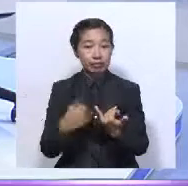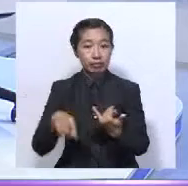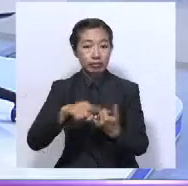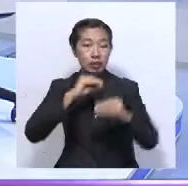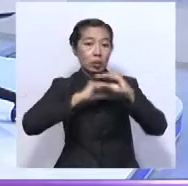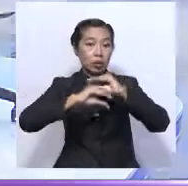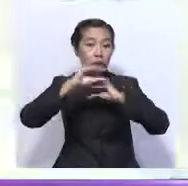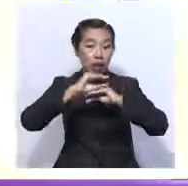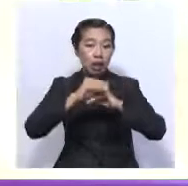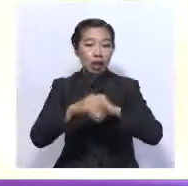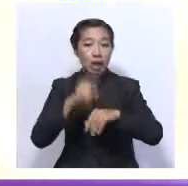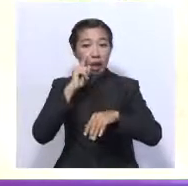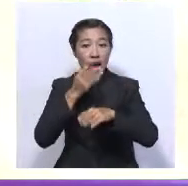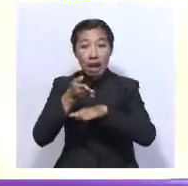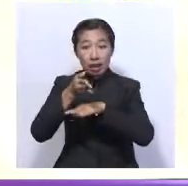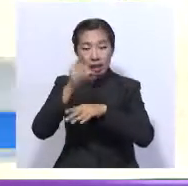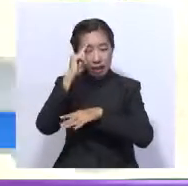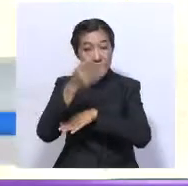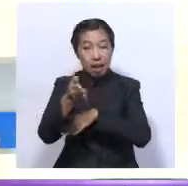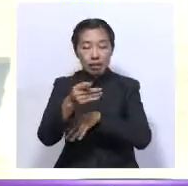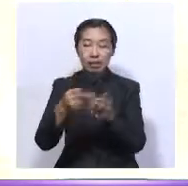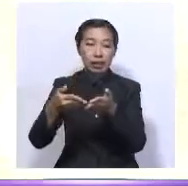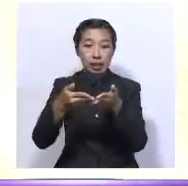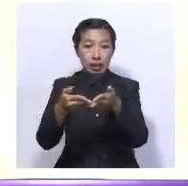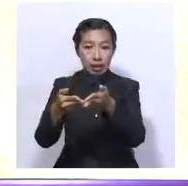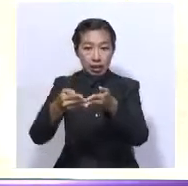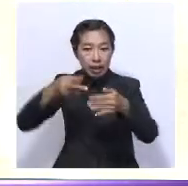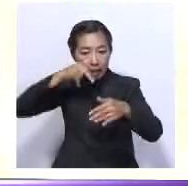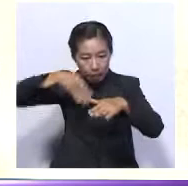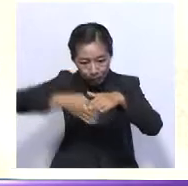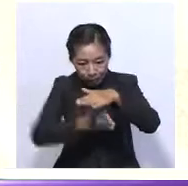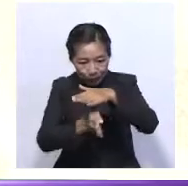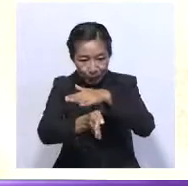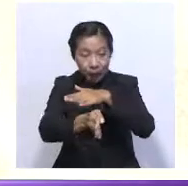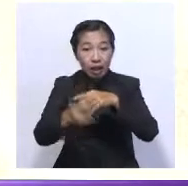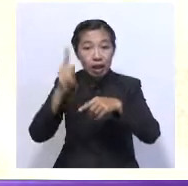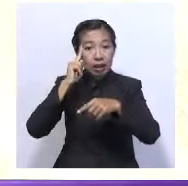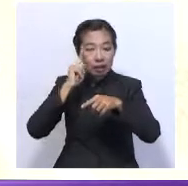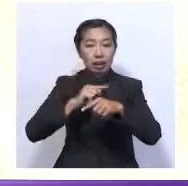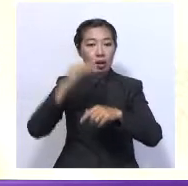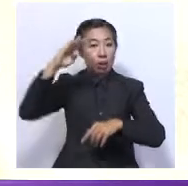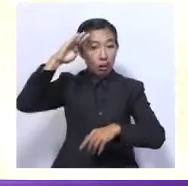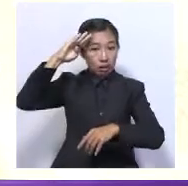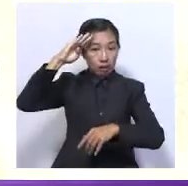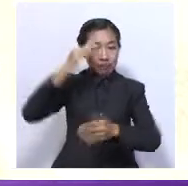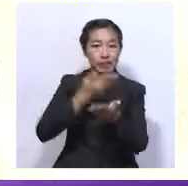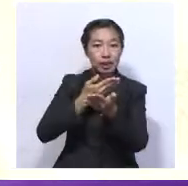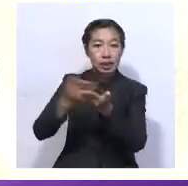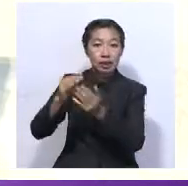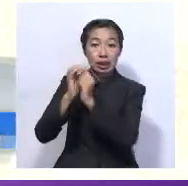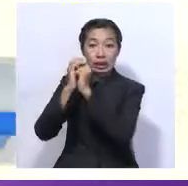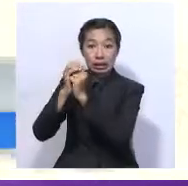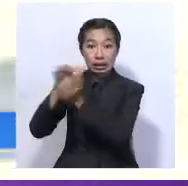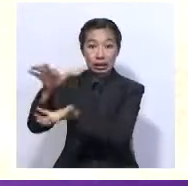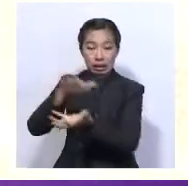ลโครงการจัดซื้อเรือดำน้ำของกองทัพเรือจากจีนนะคะตามที่ที่ประชุมคณะรัฐมนตรีนะคะมีมติเห็นชอบไปแล้วนะคะรองนายกรัฐมนตรีค่ะได้